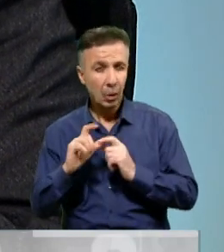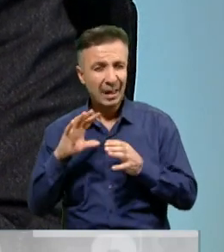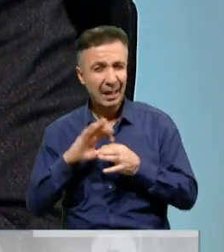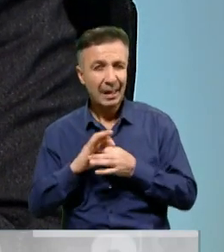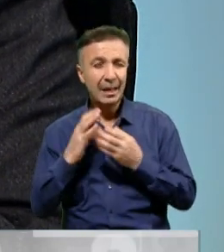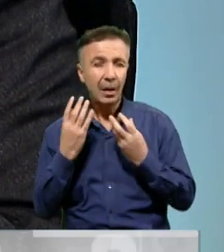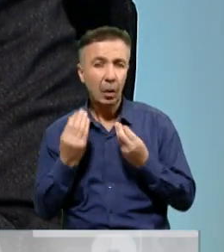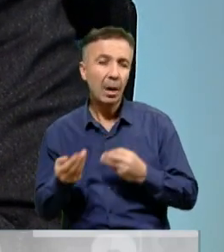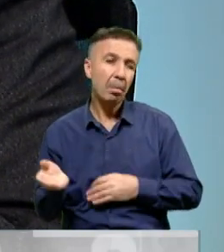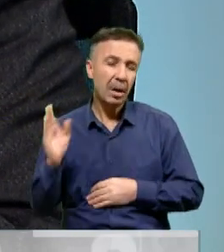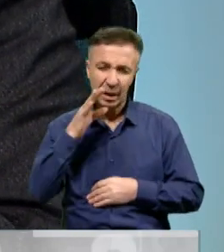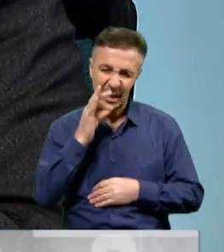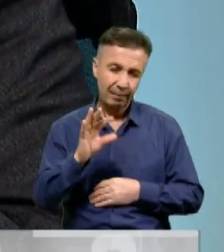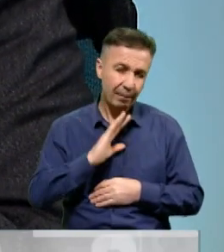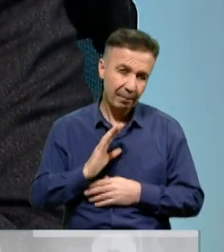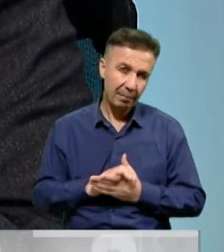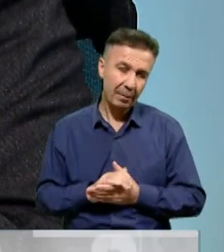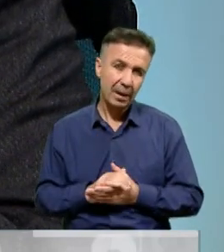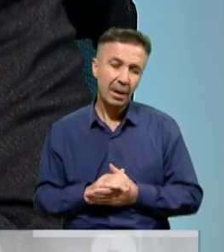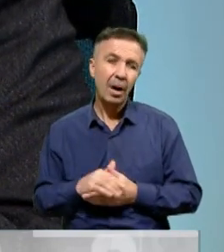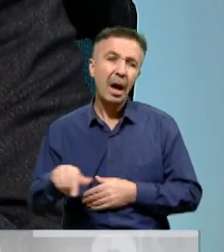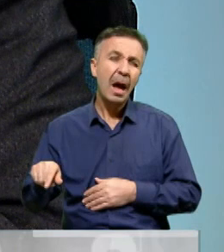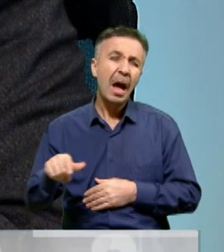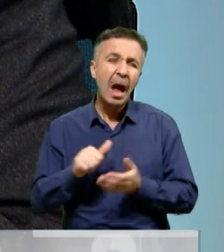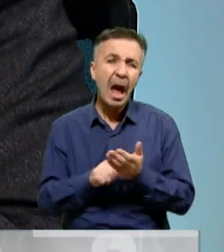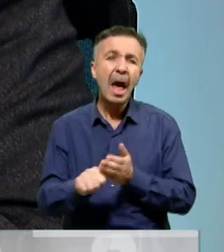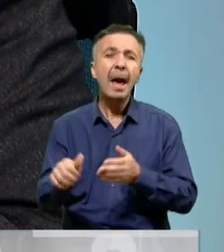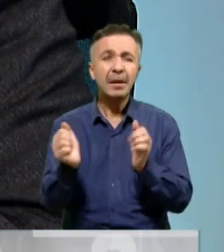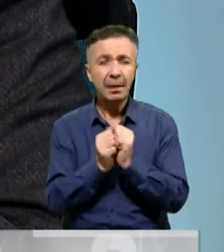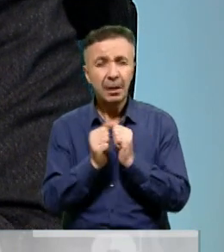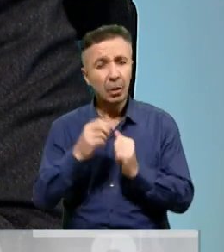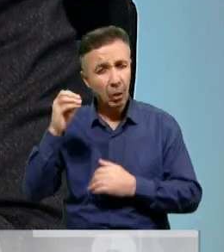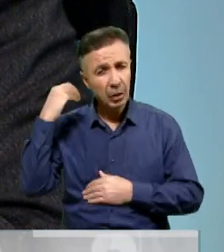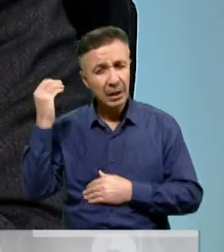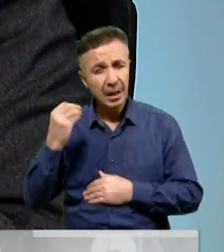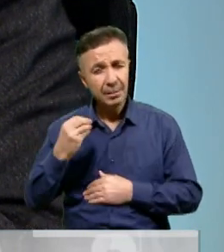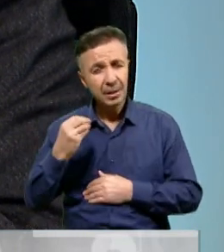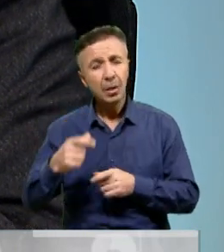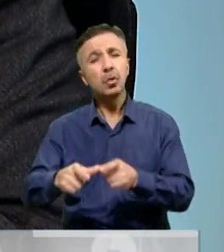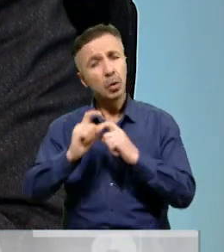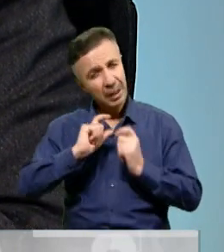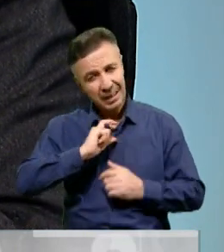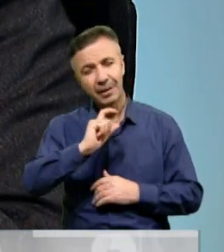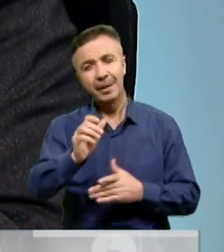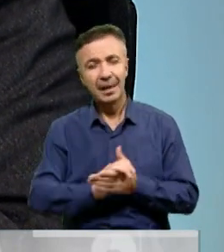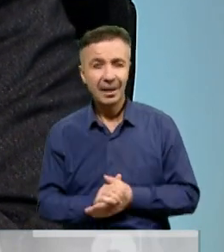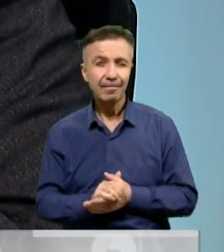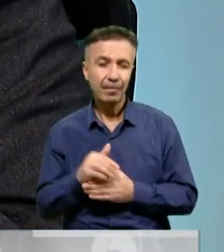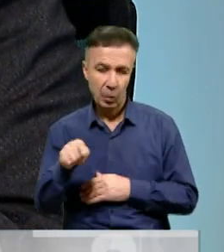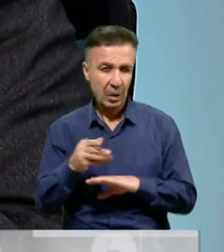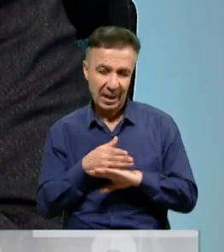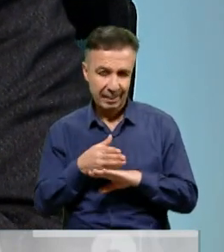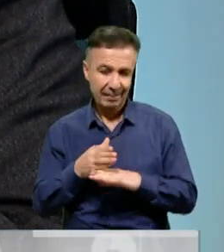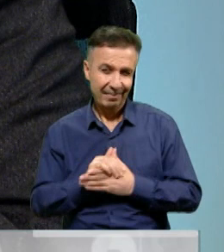olan başka kim varsa onlarla birlikte hocalarımız orada cevap verirler. Bu açıdan